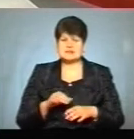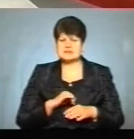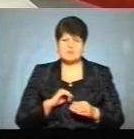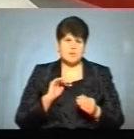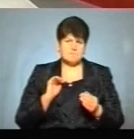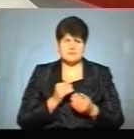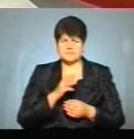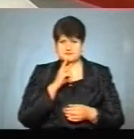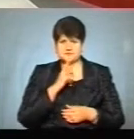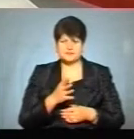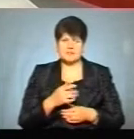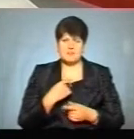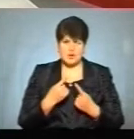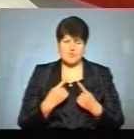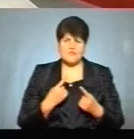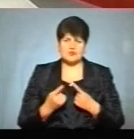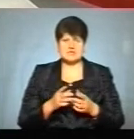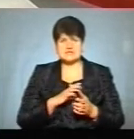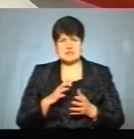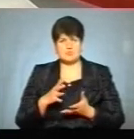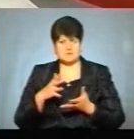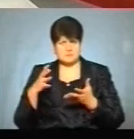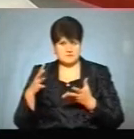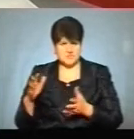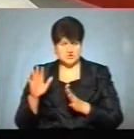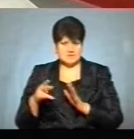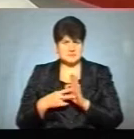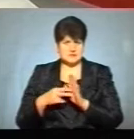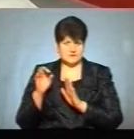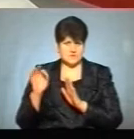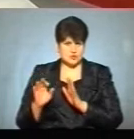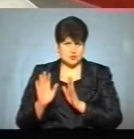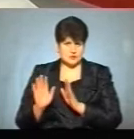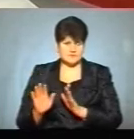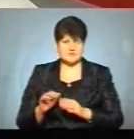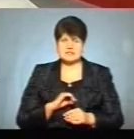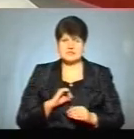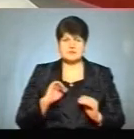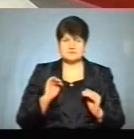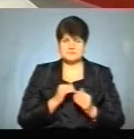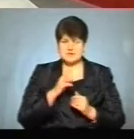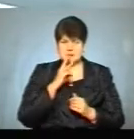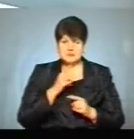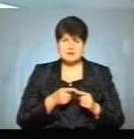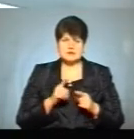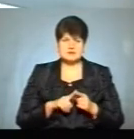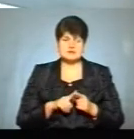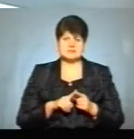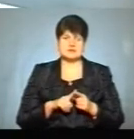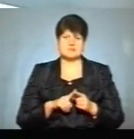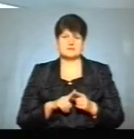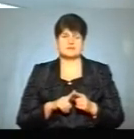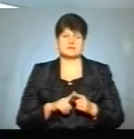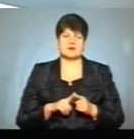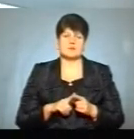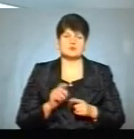оплатою праці? Тобто ми говорили про найбільшу, їх приблизно 7% від загальної кількості. Ну, найнижча заробітна плата – це може бути і кваліфікованого